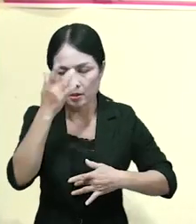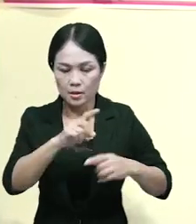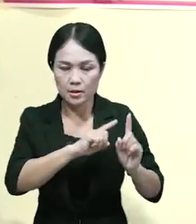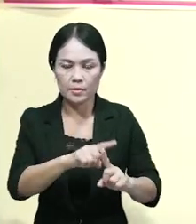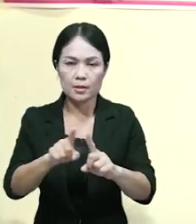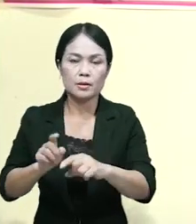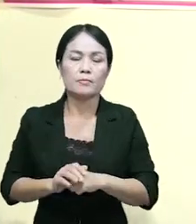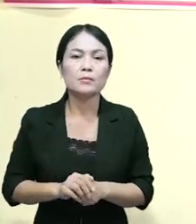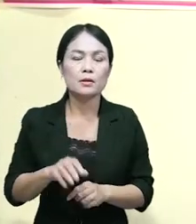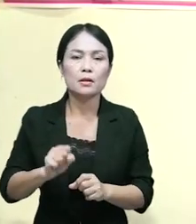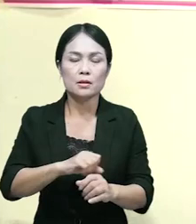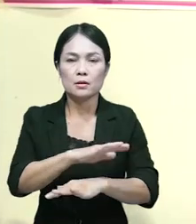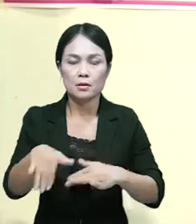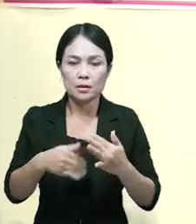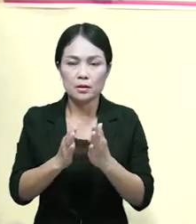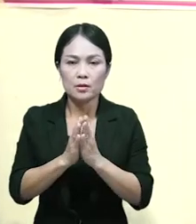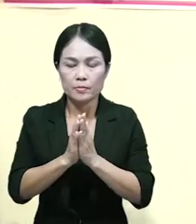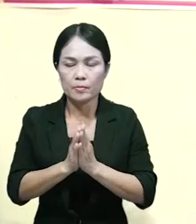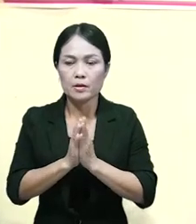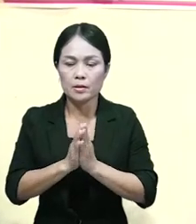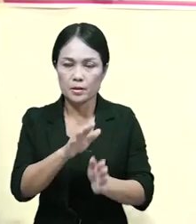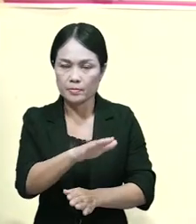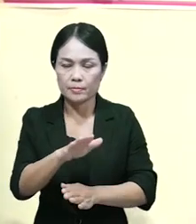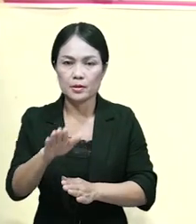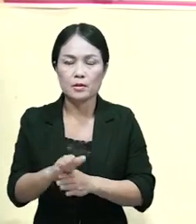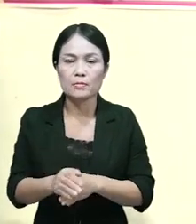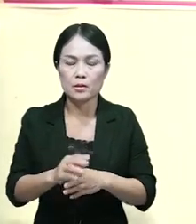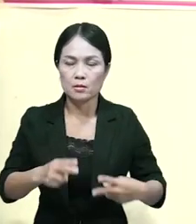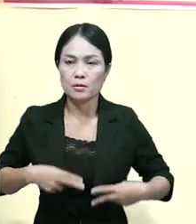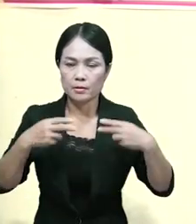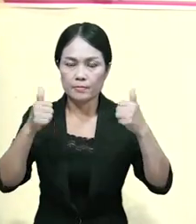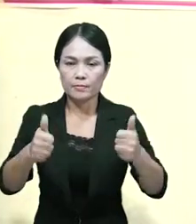ងទៀតចាអរគុណច្រើនកូនជូនពរកូនទាំងអស់គ្នាមានសុខ